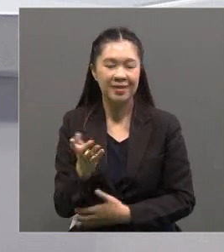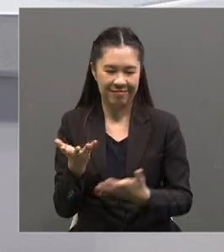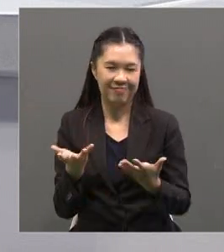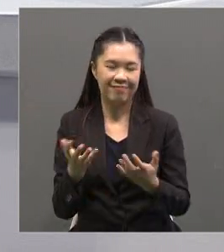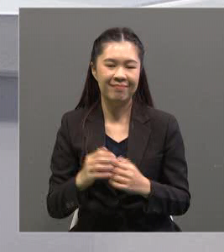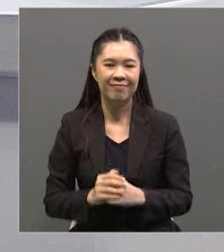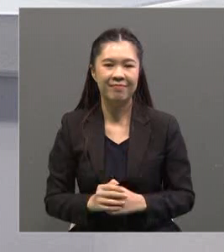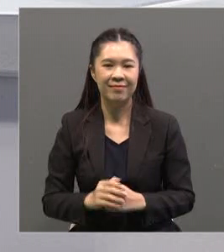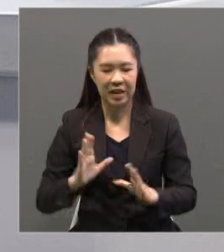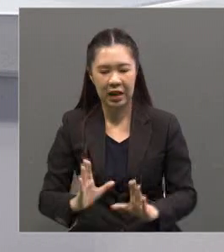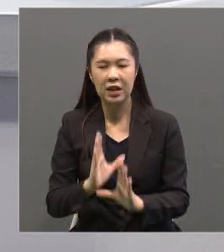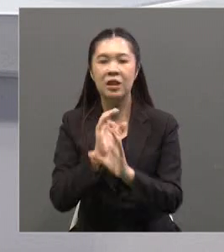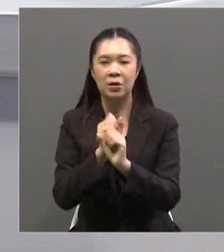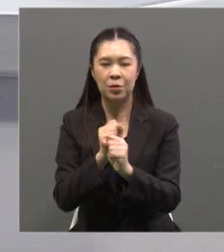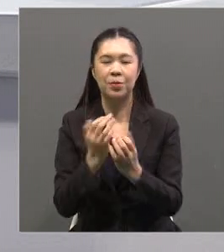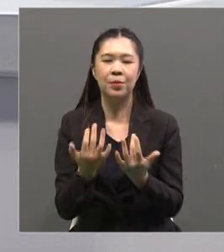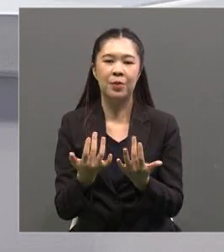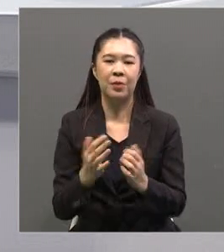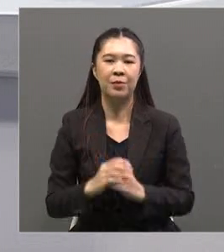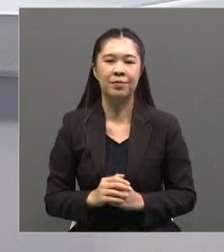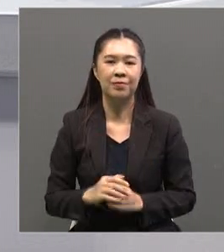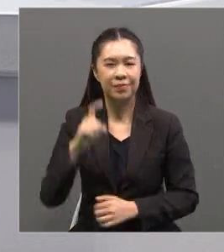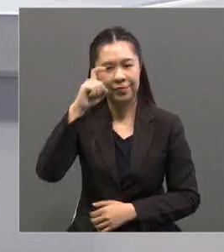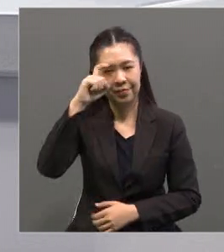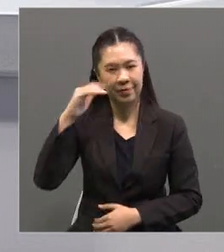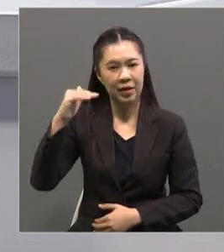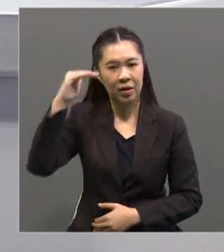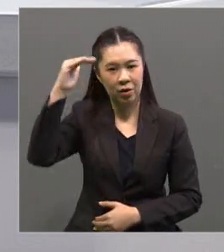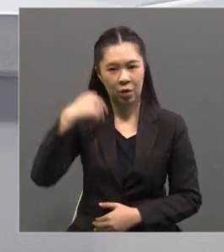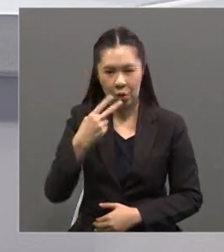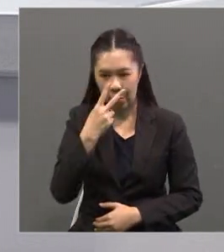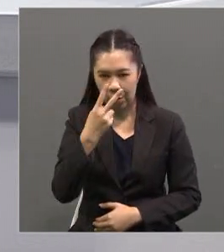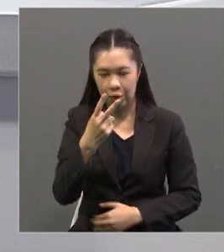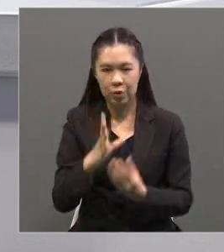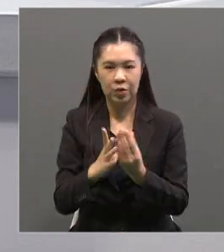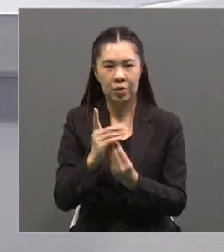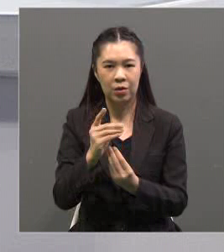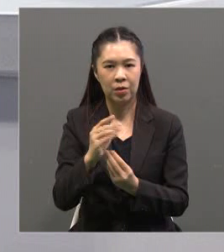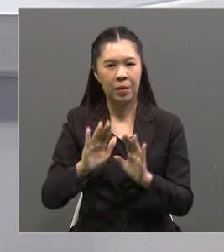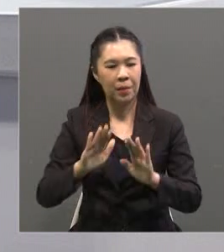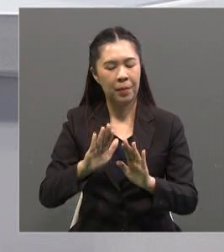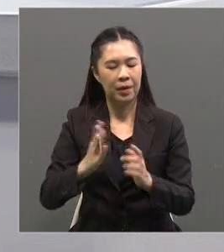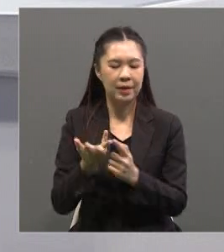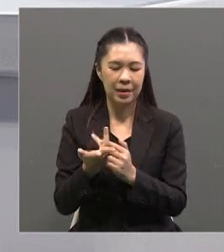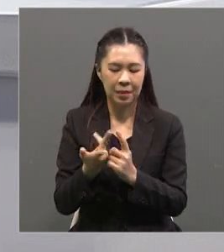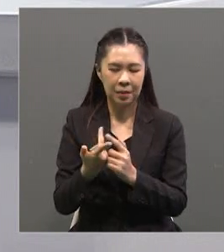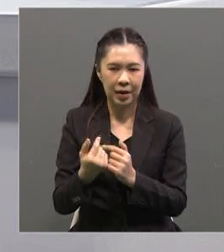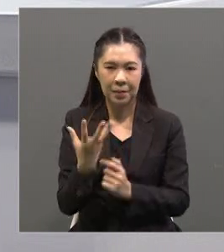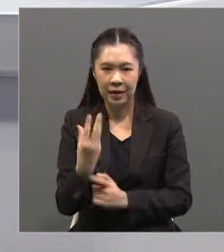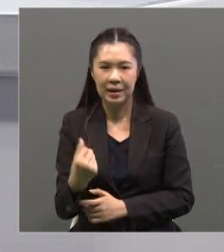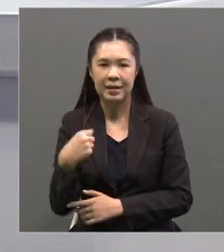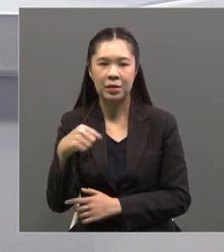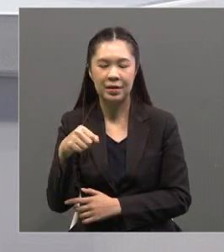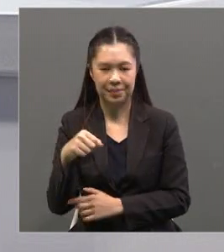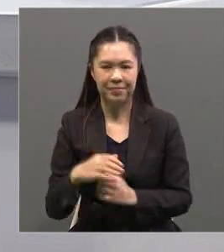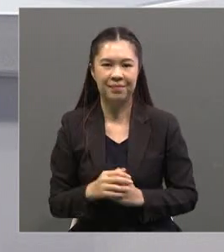นั่นเองค่ะก็จะได้ข้อสรุปอย่างชัดเจน ถ้าจำได้ท่านยกมองแต่ปลายสัปดาห์ก่อนแล้วว่า14วันก็นับมาถึงนี้เหลือ10วันโดยประมาณ